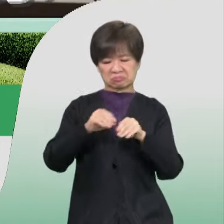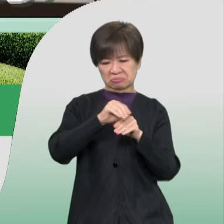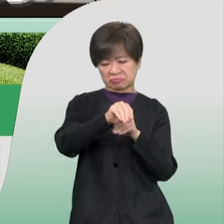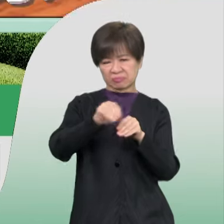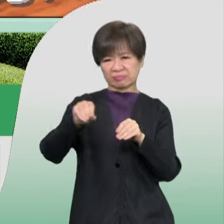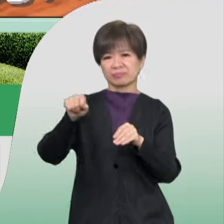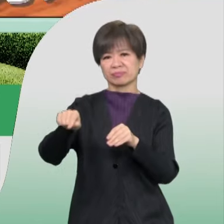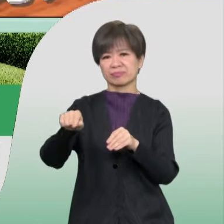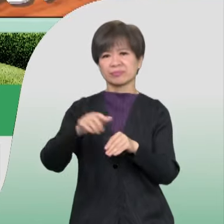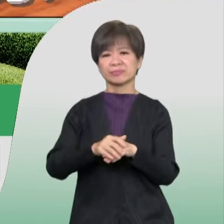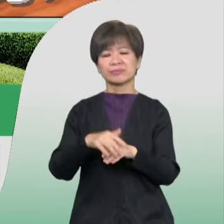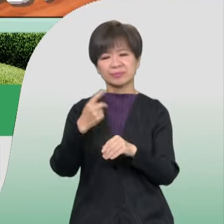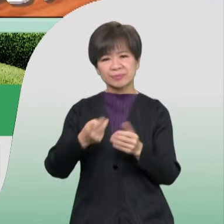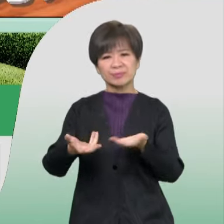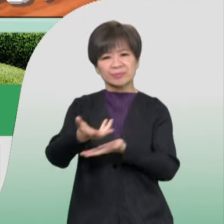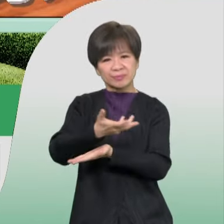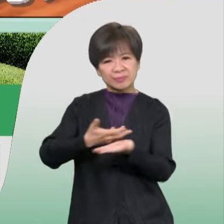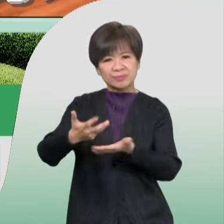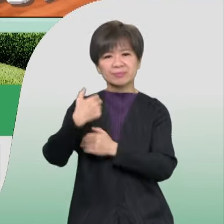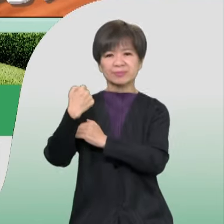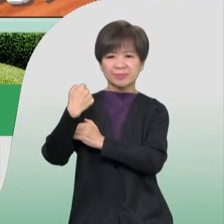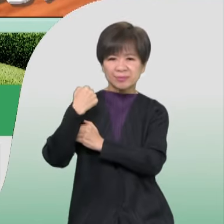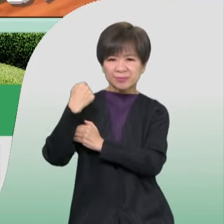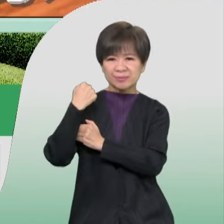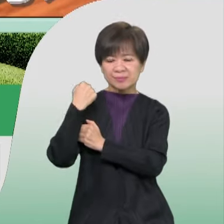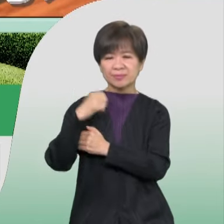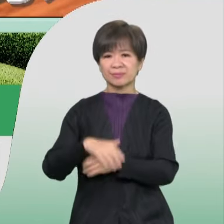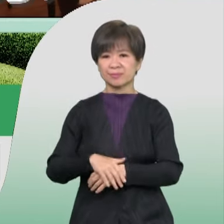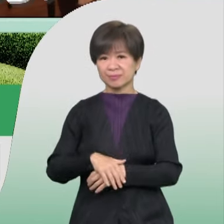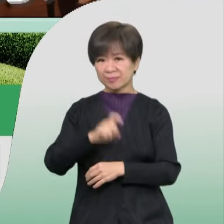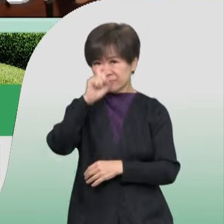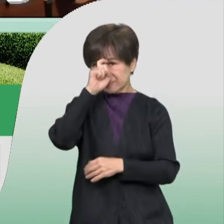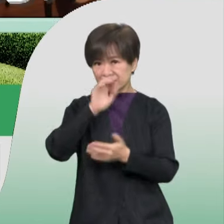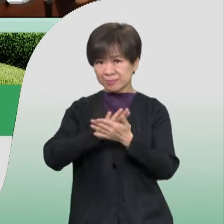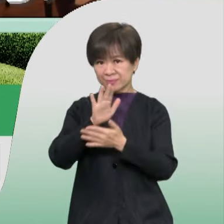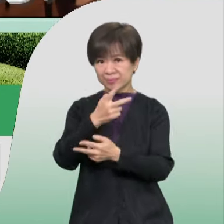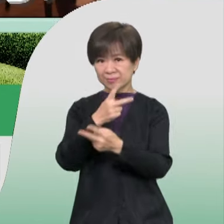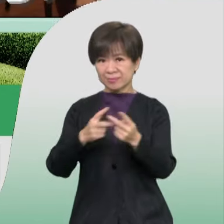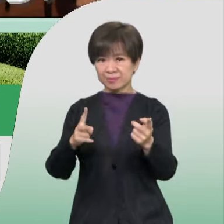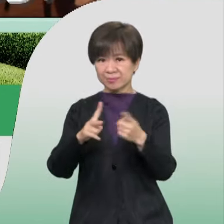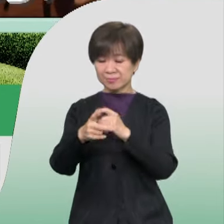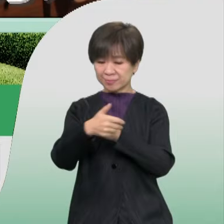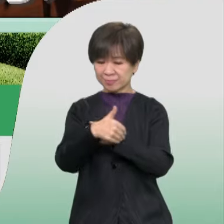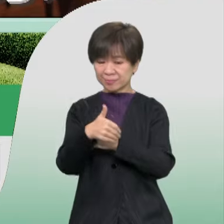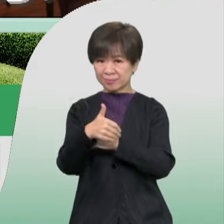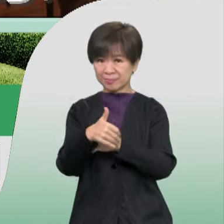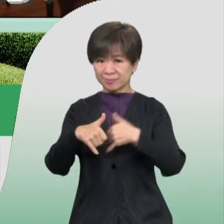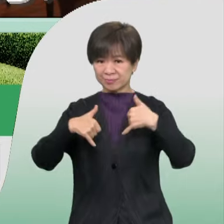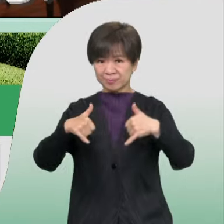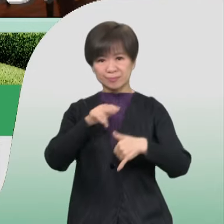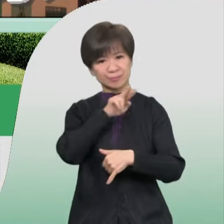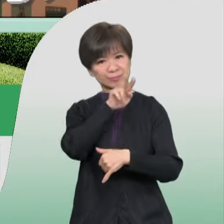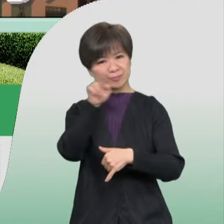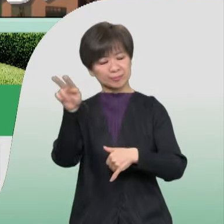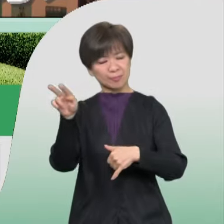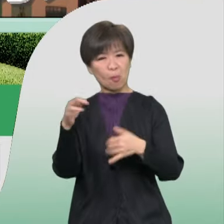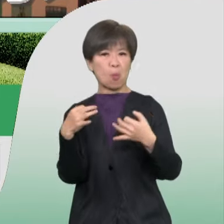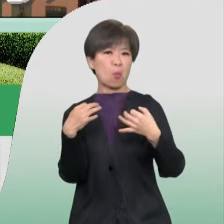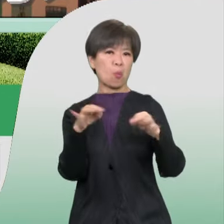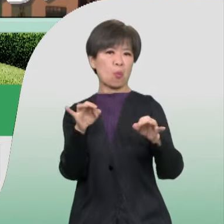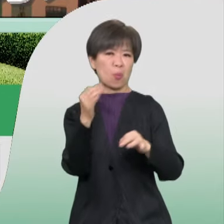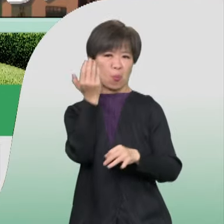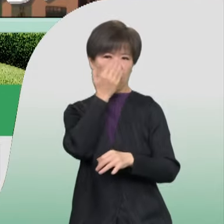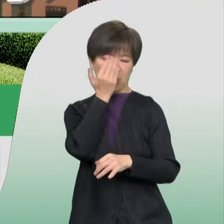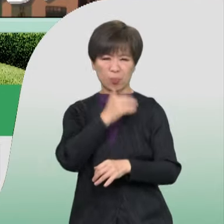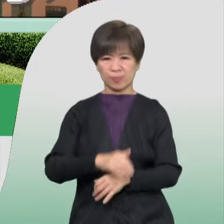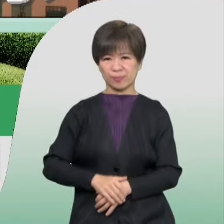验，将会继续的十万来沟通下个大合，希望将来客家小镇的改建为很大